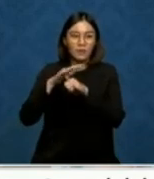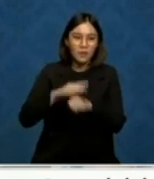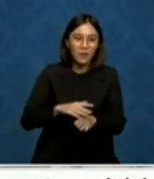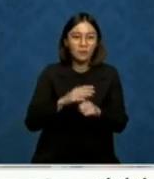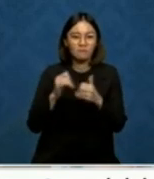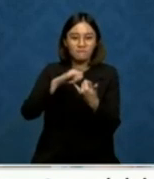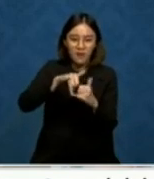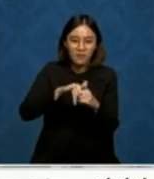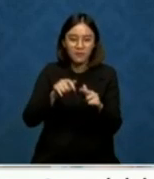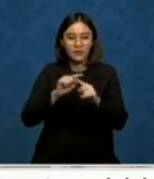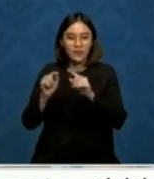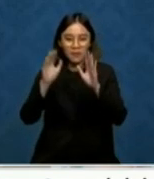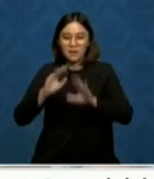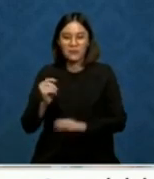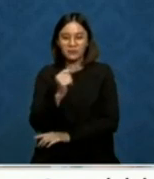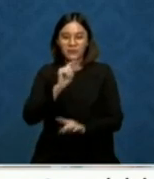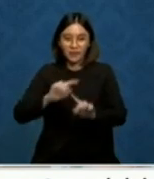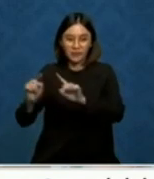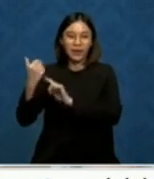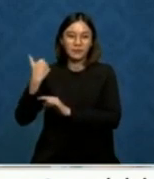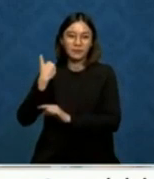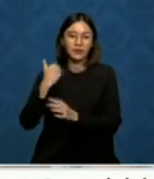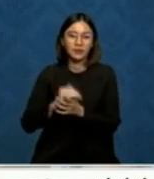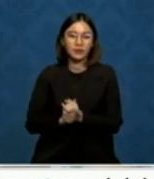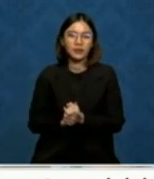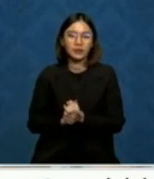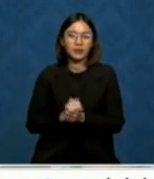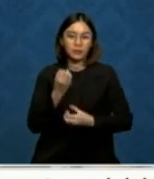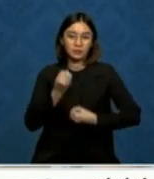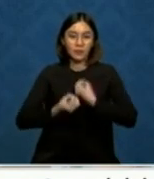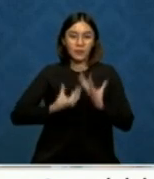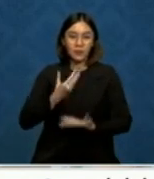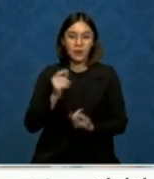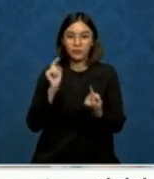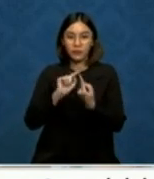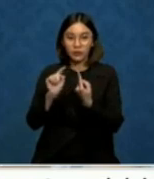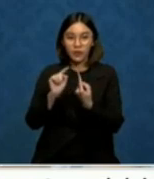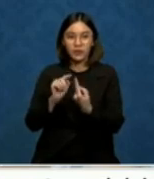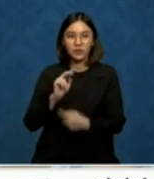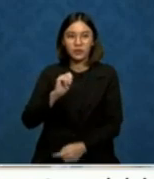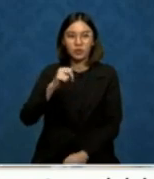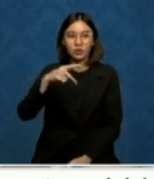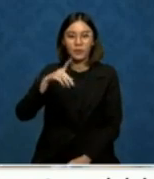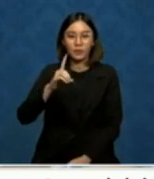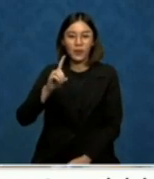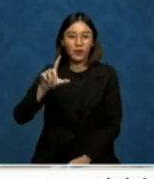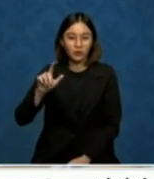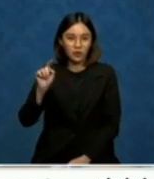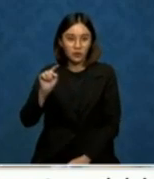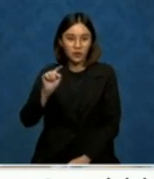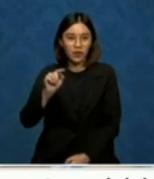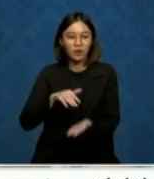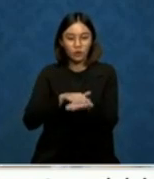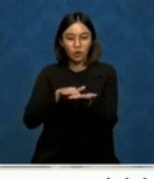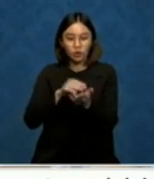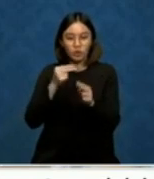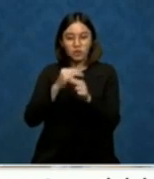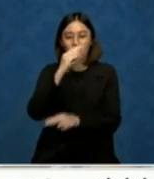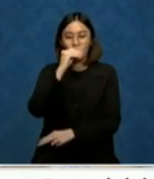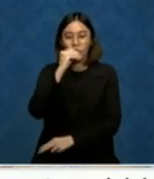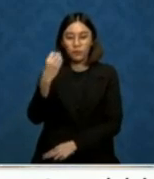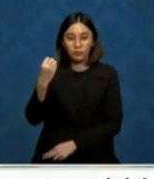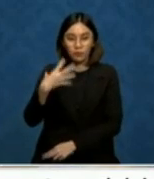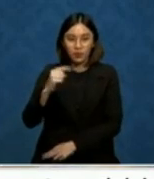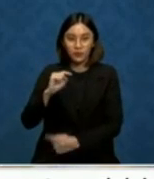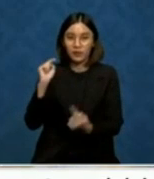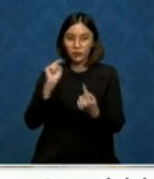เพศในลักษณะอื่นๆนะครับก็จะมีความเห็นนะครับของท่านนพดลปัทมะนะครับขออภัยที่เอ่ยนามนะครับที่บอก